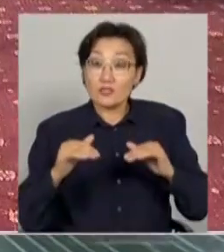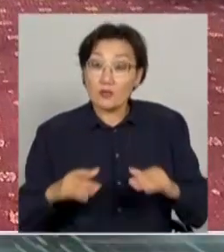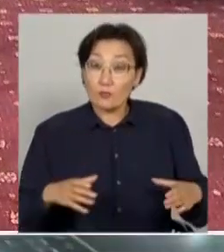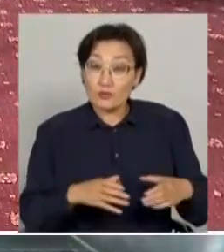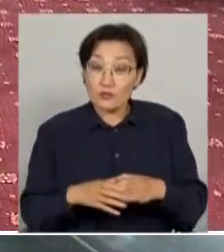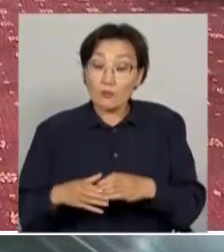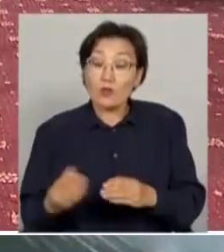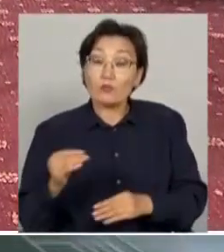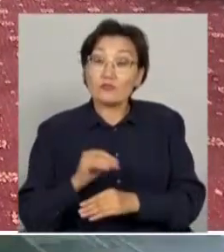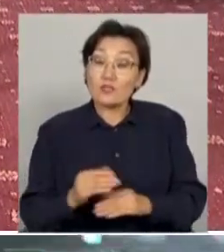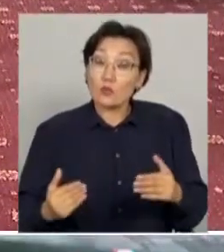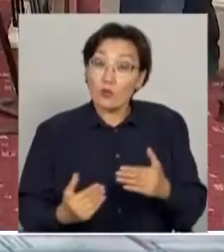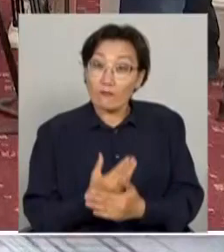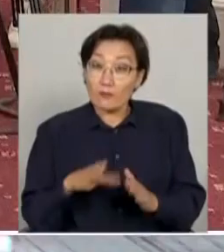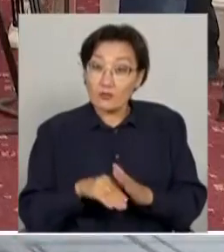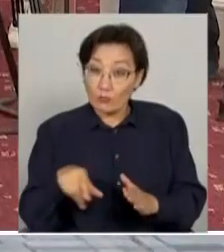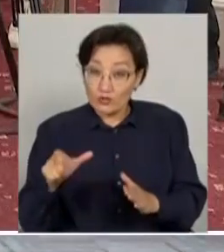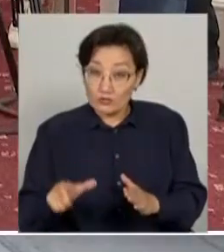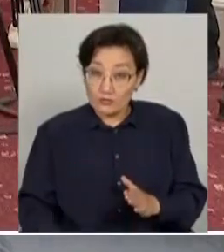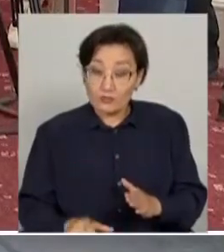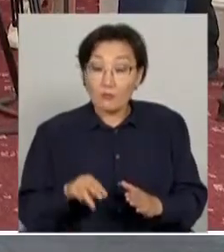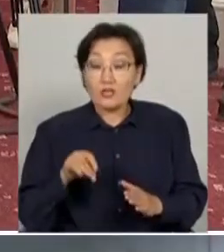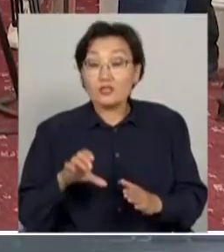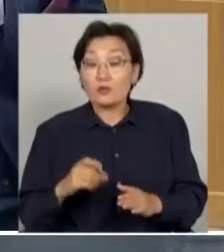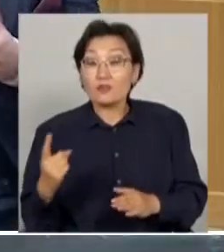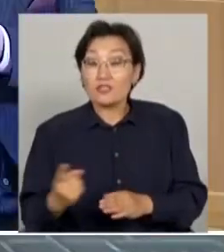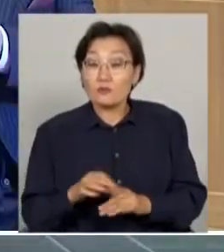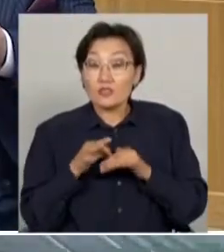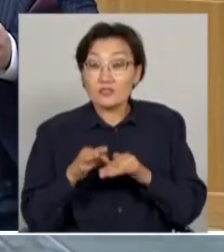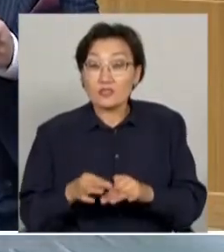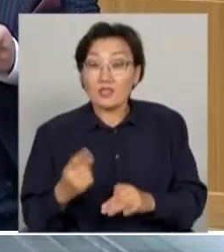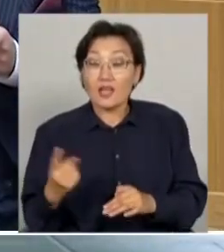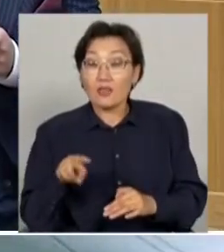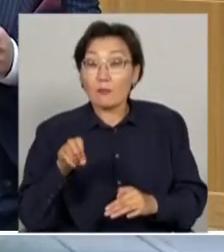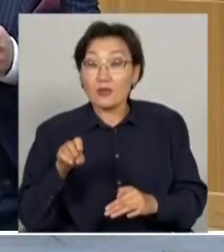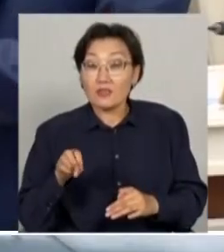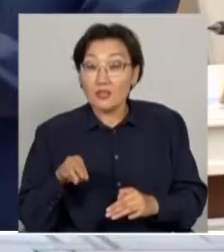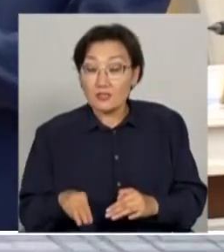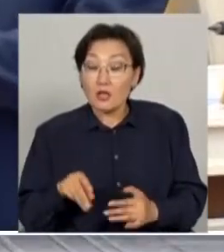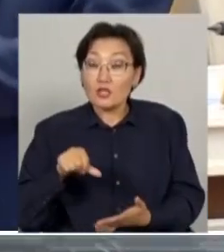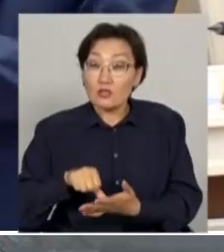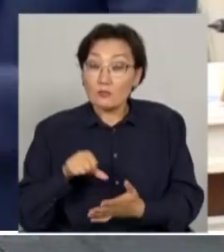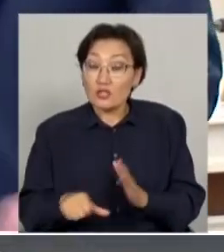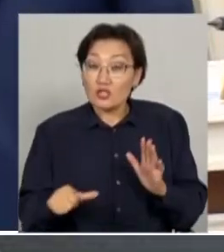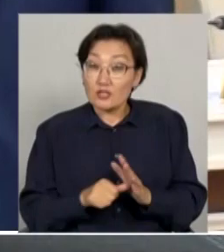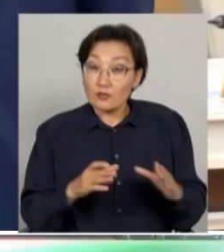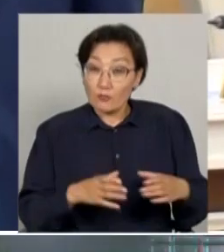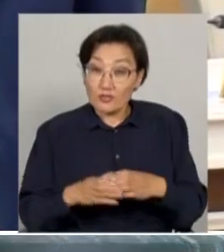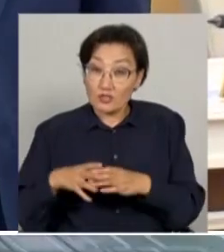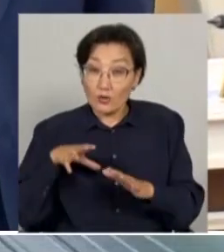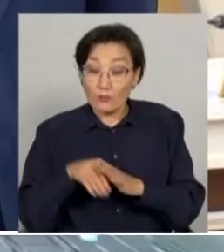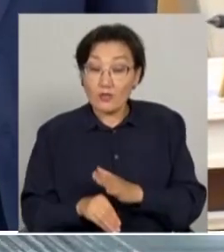палаты пополнились новыми депутатами. В Мажилис впервые прошли одномандатники, представители 6 партий, в том